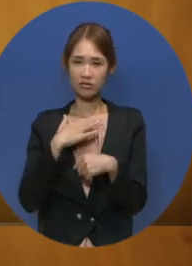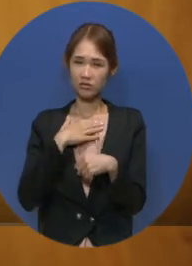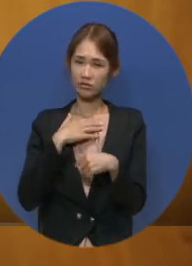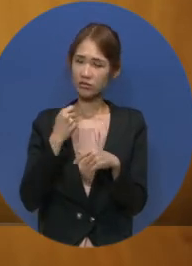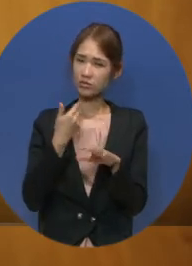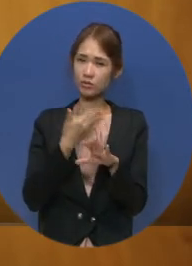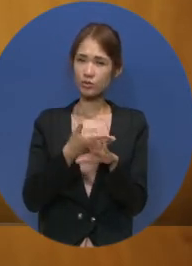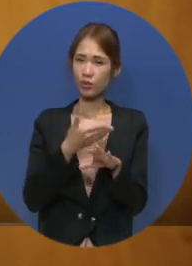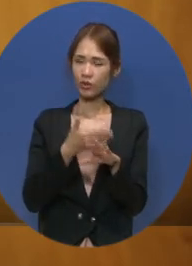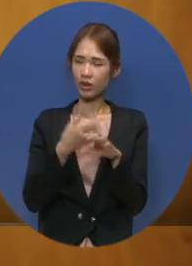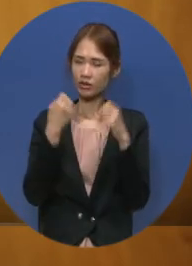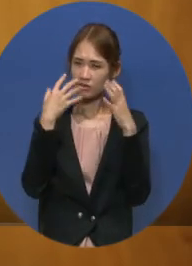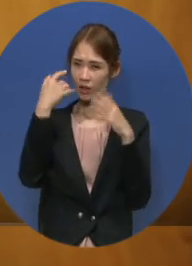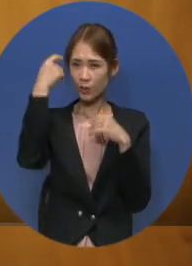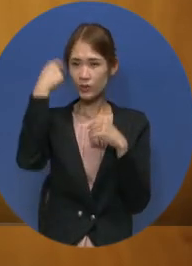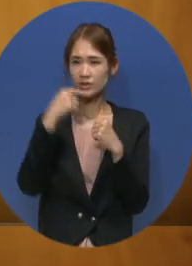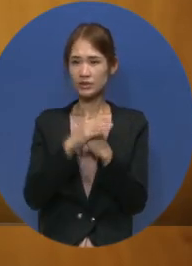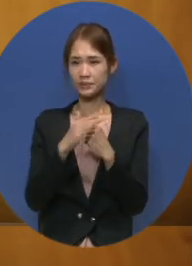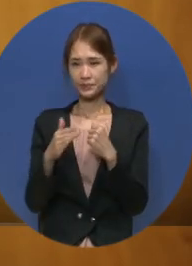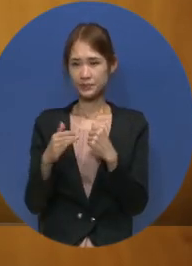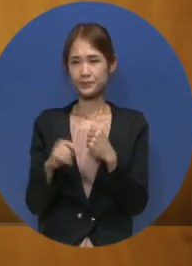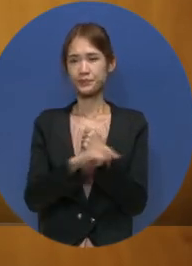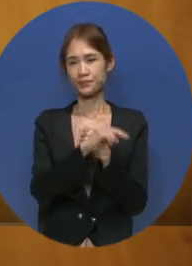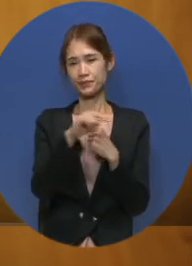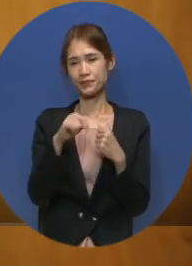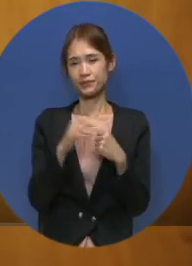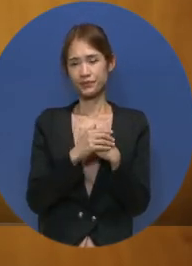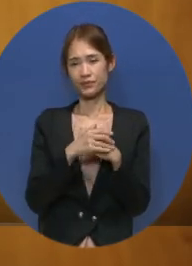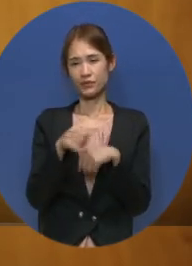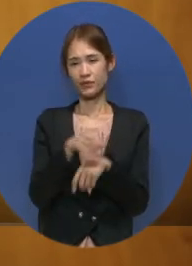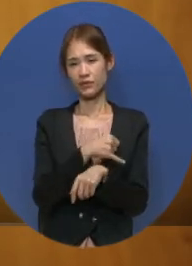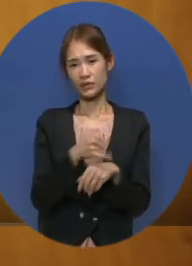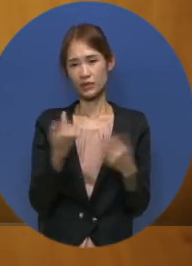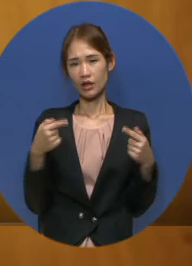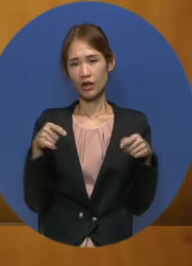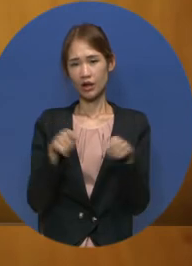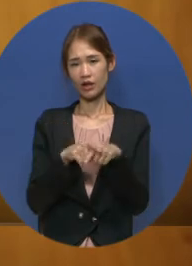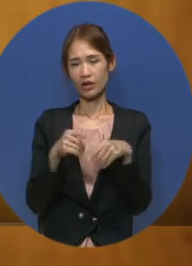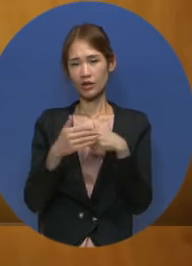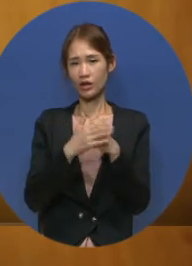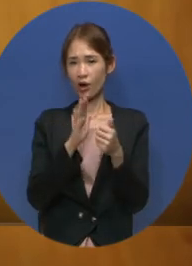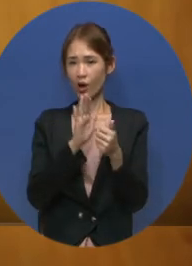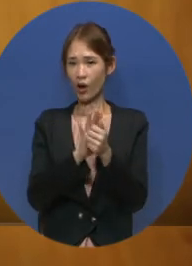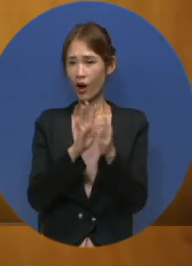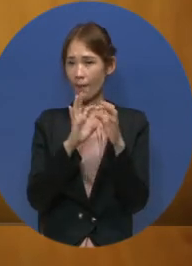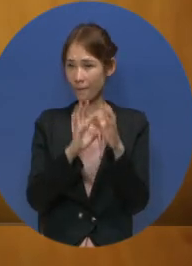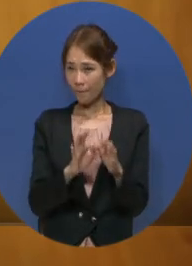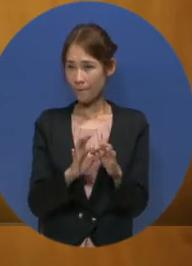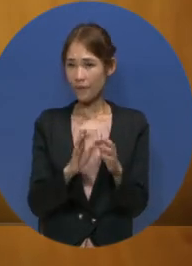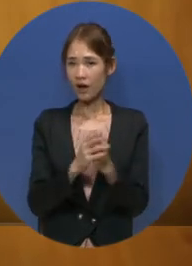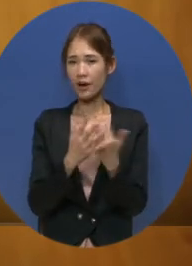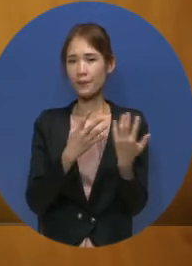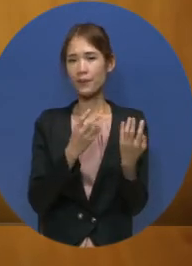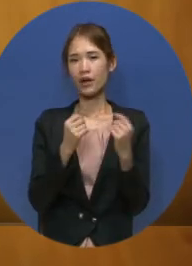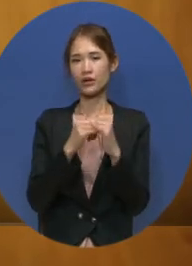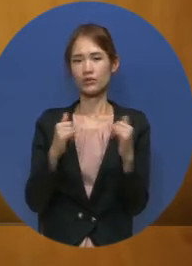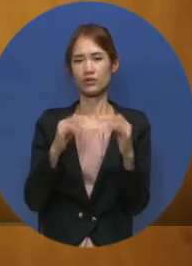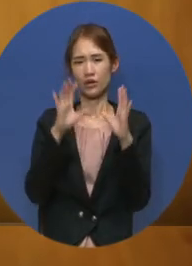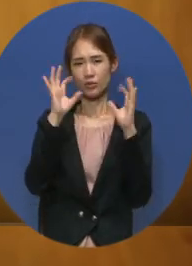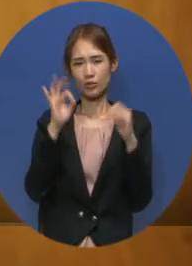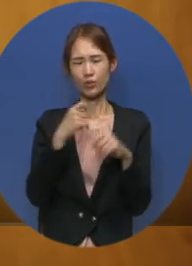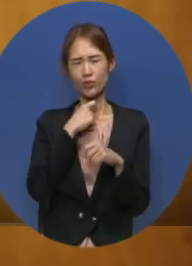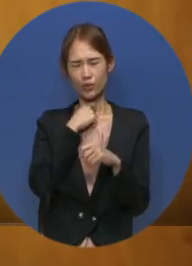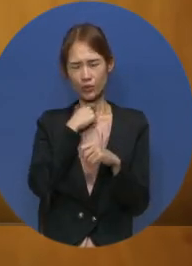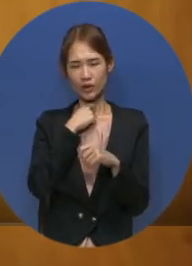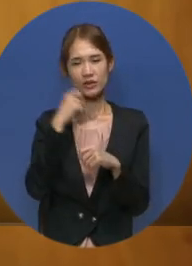또 색다른 감성이 있어서 이런 것들을 저의 디자인과 함께 그 콜라보레이션 해서 많은 분들이 또 볼 수